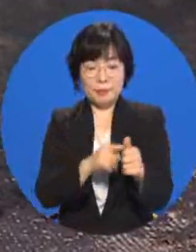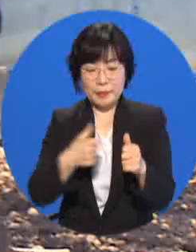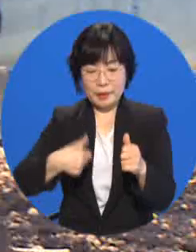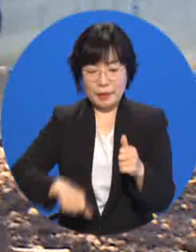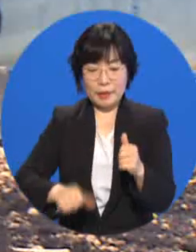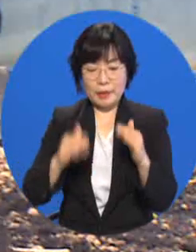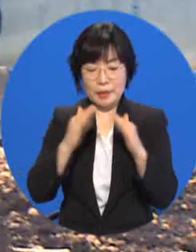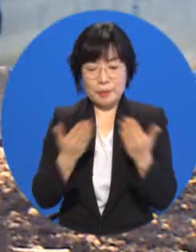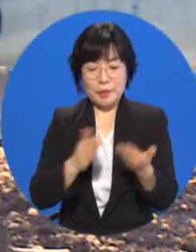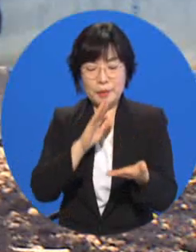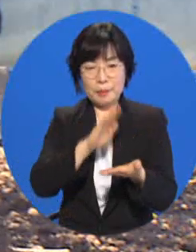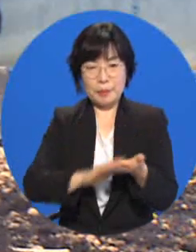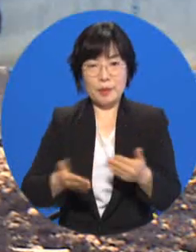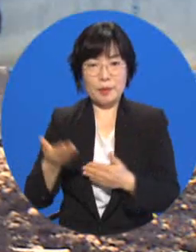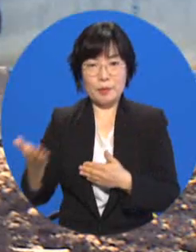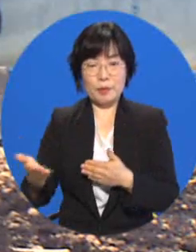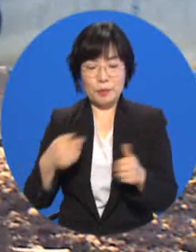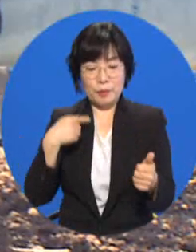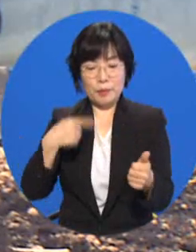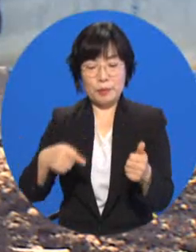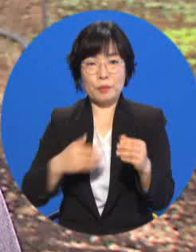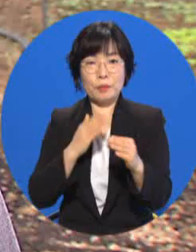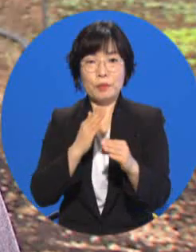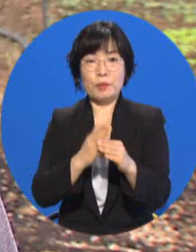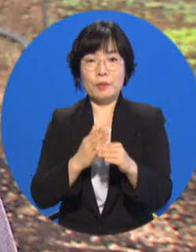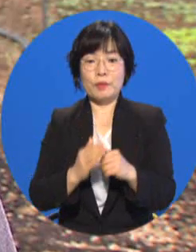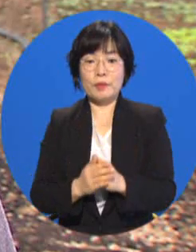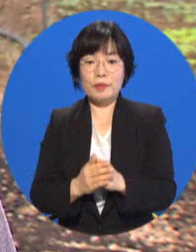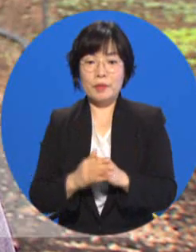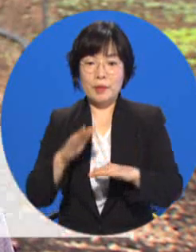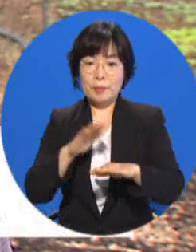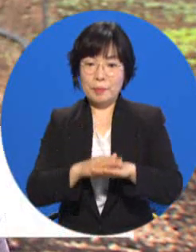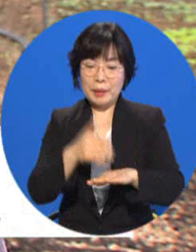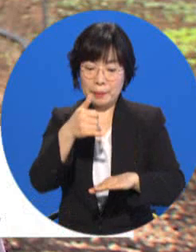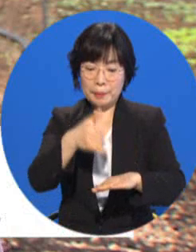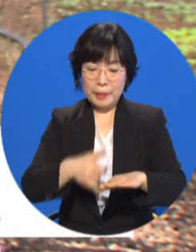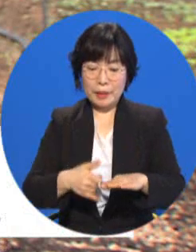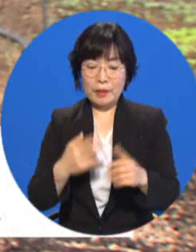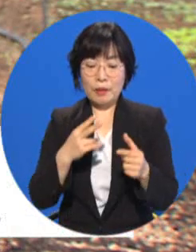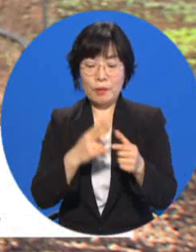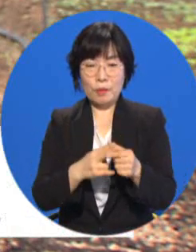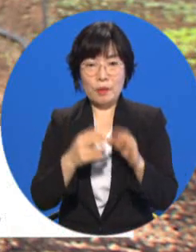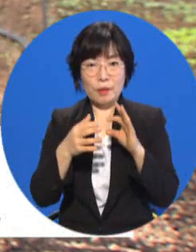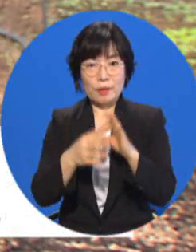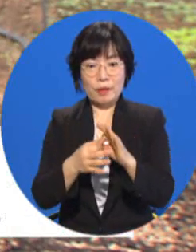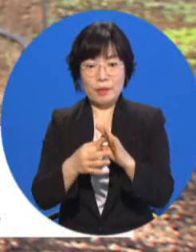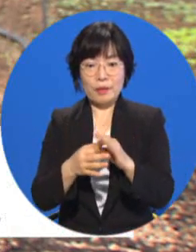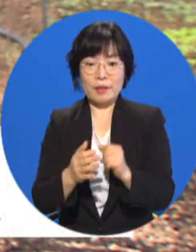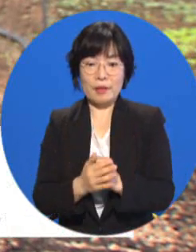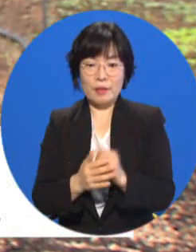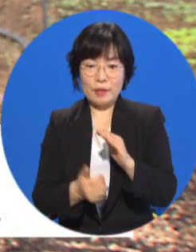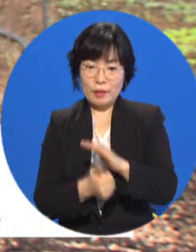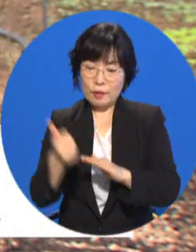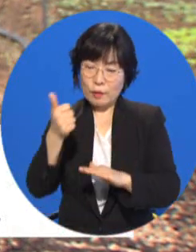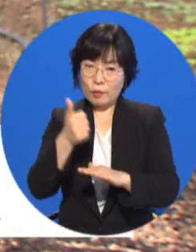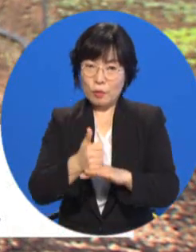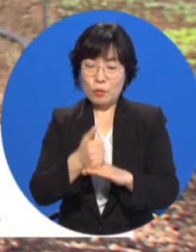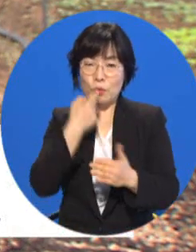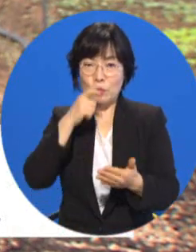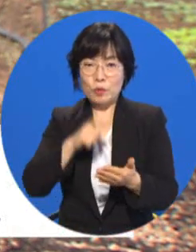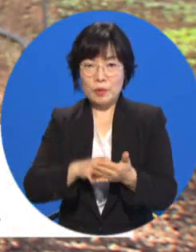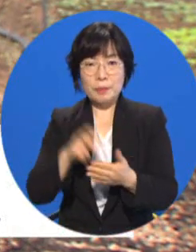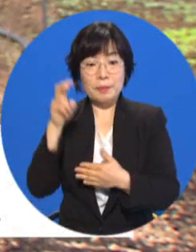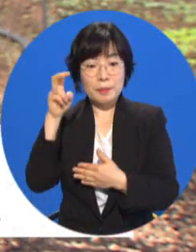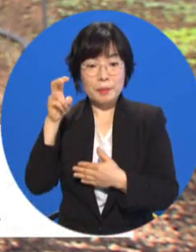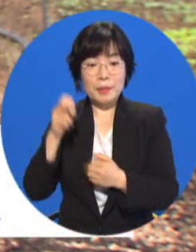아들에게 가업을 이어갈 수 있도록 가르치고 있습니다. 농업과 관련된 그런 일을 하는 게 오히려 성공이